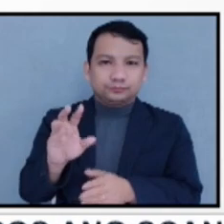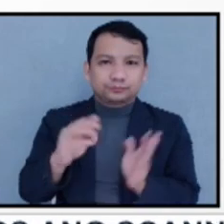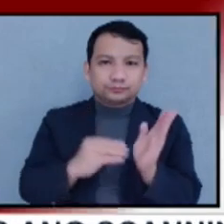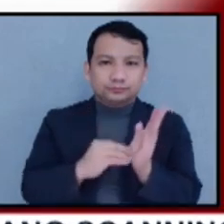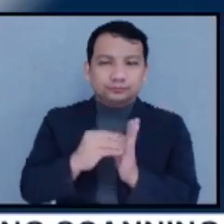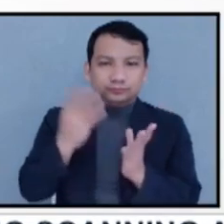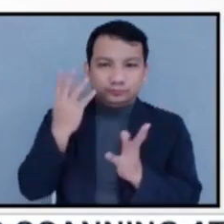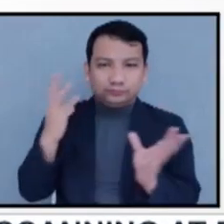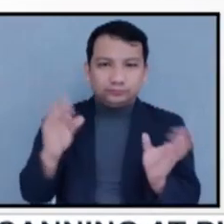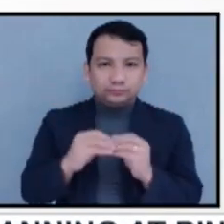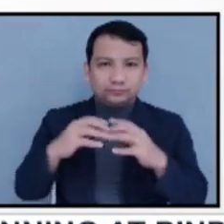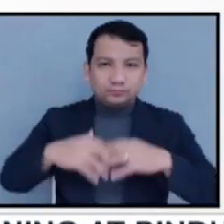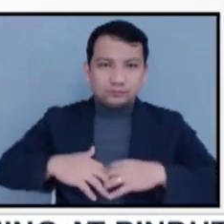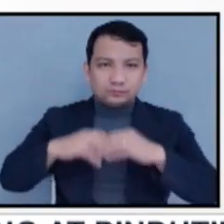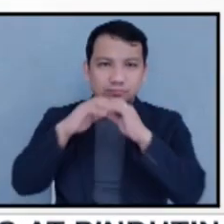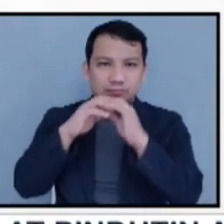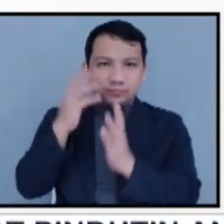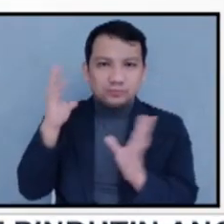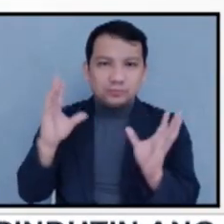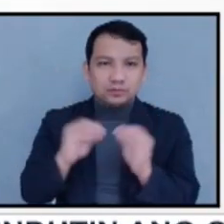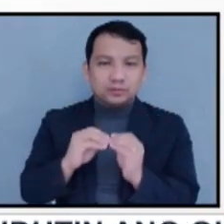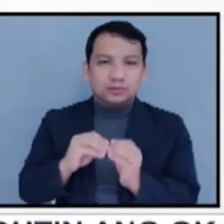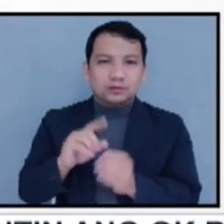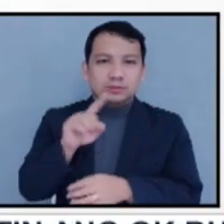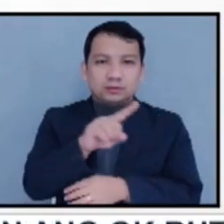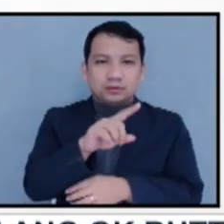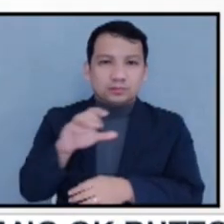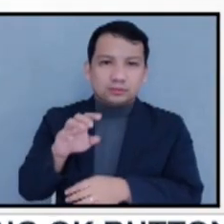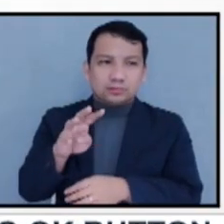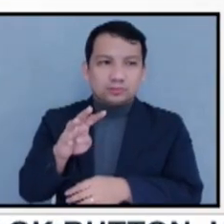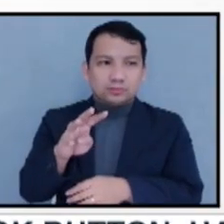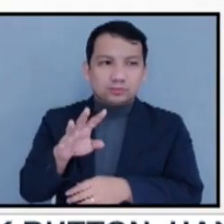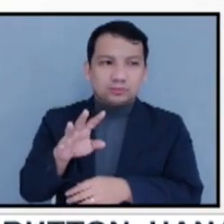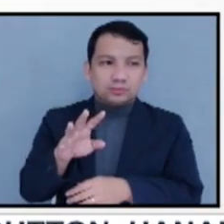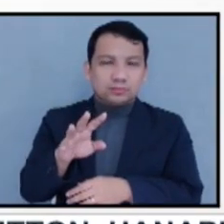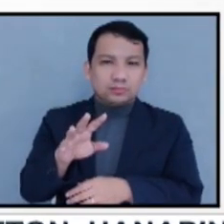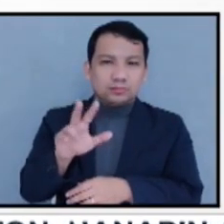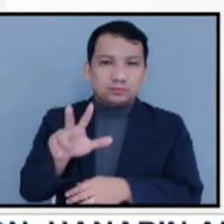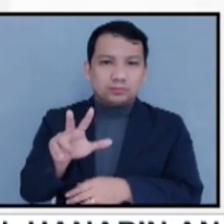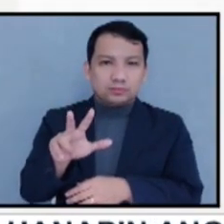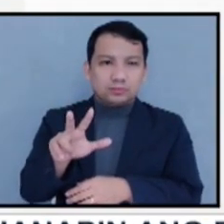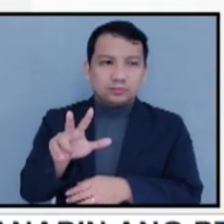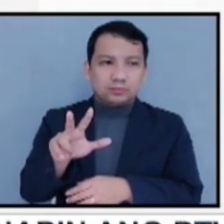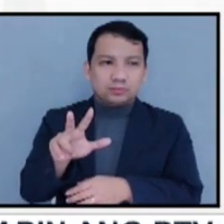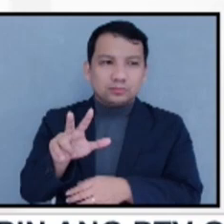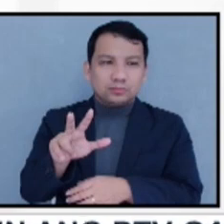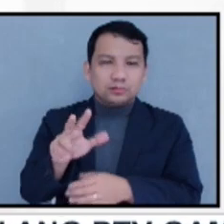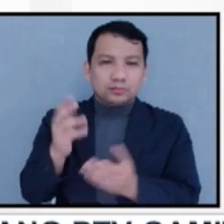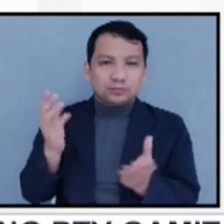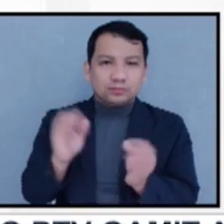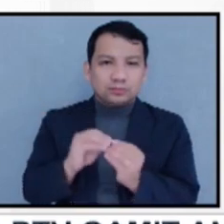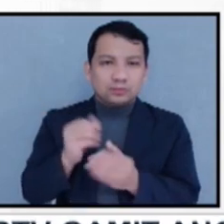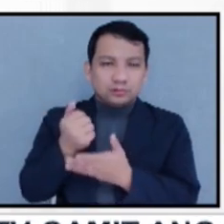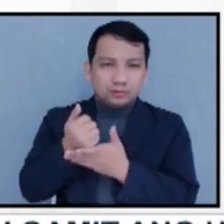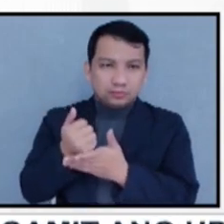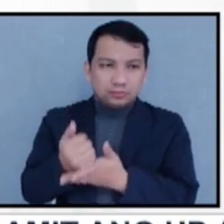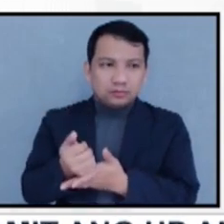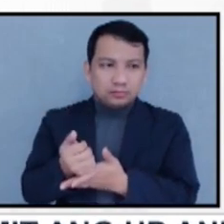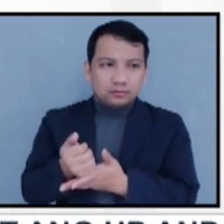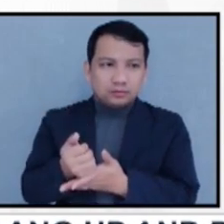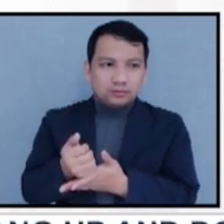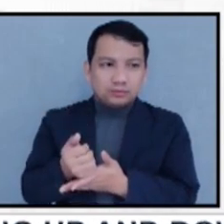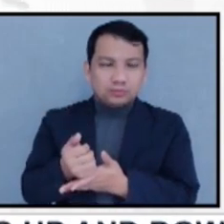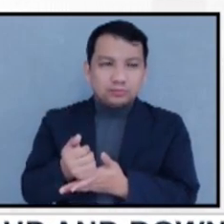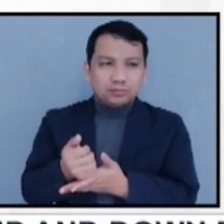sa imprastruktura nasa 45.3 million naman ang halaga ng tulong ang naipamahagi ng